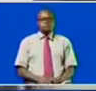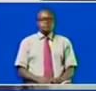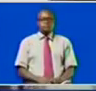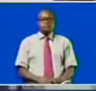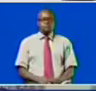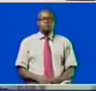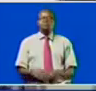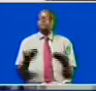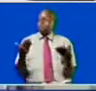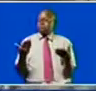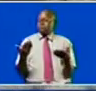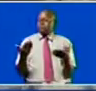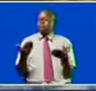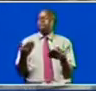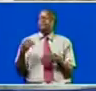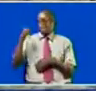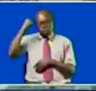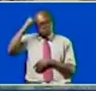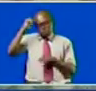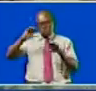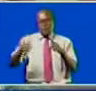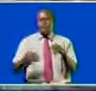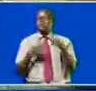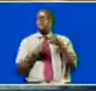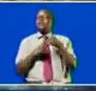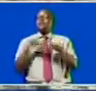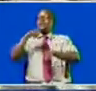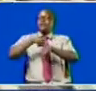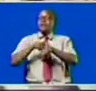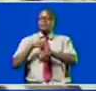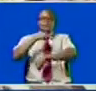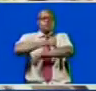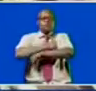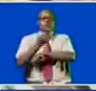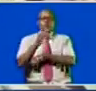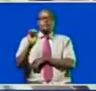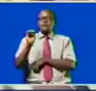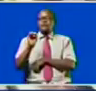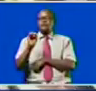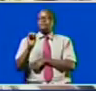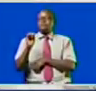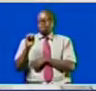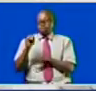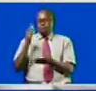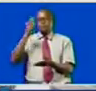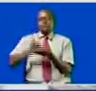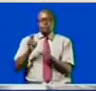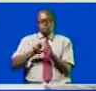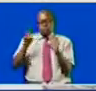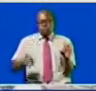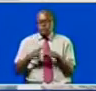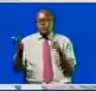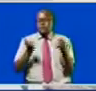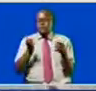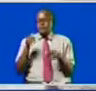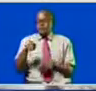Yapo masomo yake yalikomea darasa la 7 alipokosa karo ya shule. Huo haukuwa mwisho wa kusonga sima. Kambu alianza